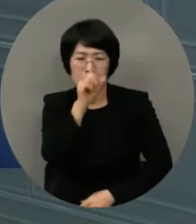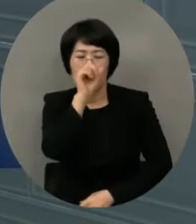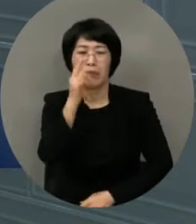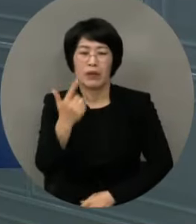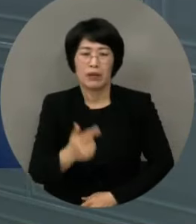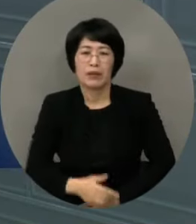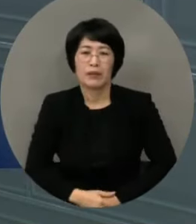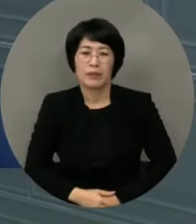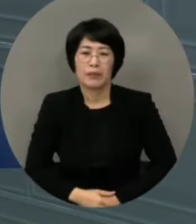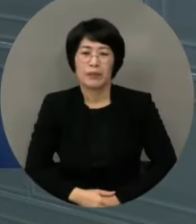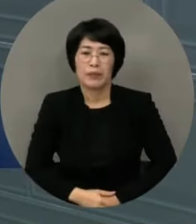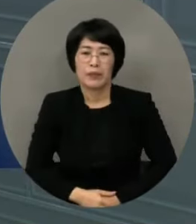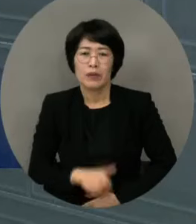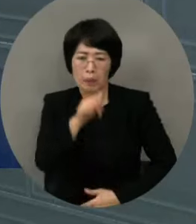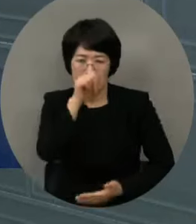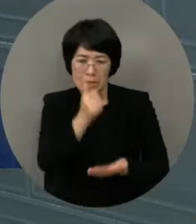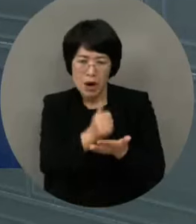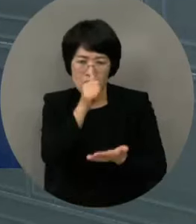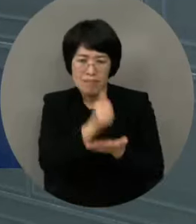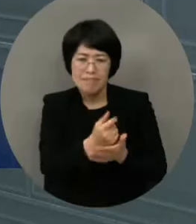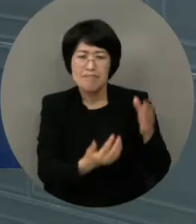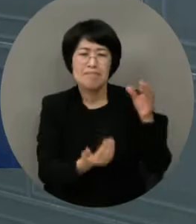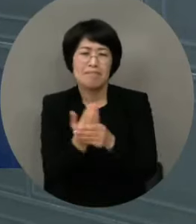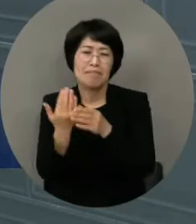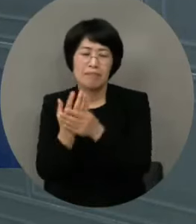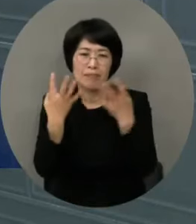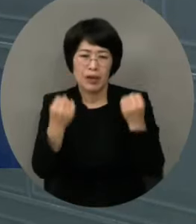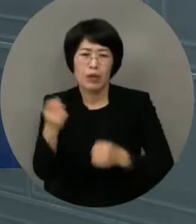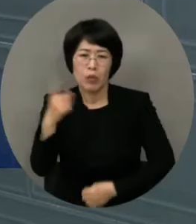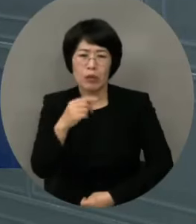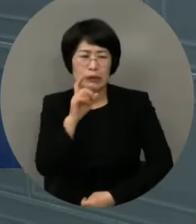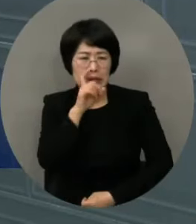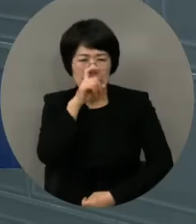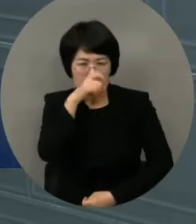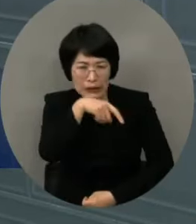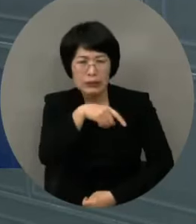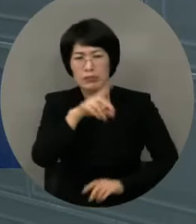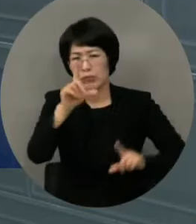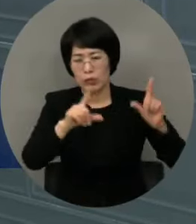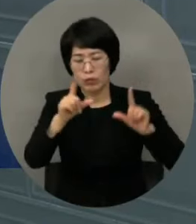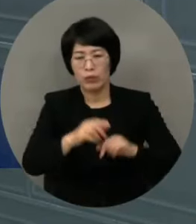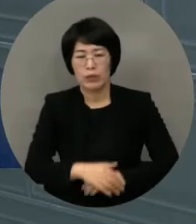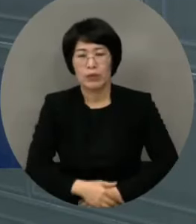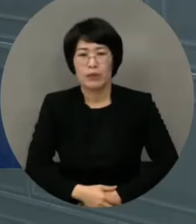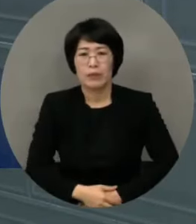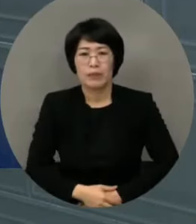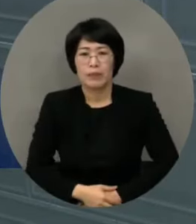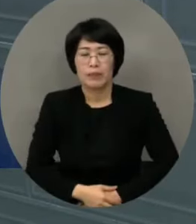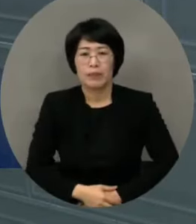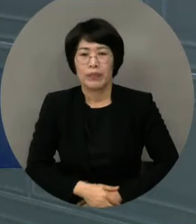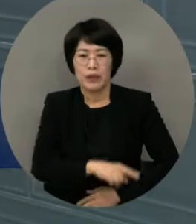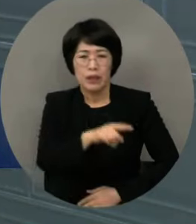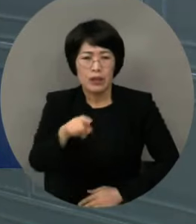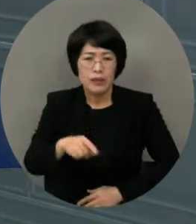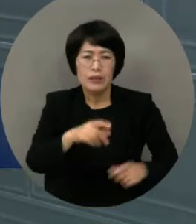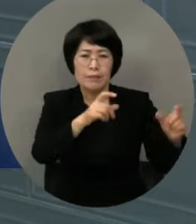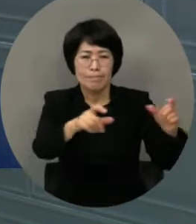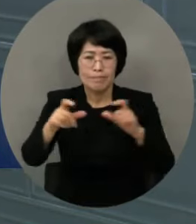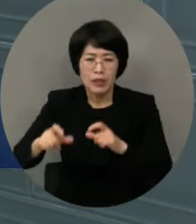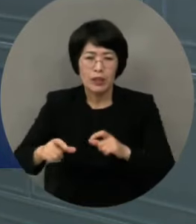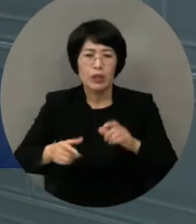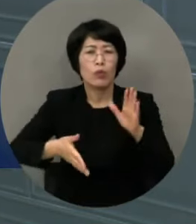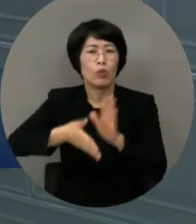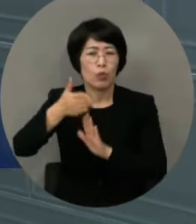뿐만 아니라 다양한 범죄의 원상이 될 수도 있고 위생상의 문제가 될 수도 있기 때문에 이러한 지역들이